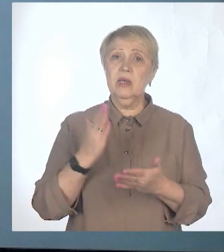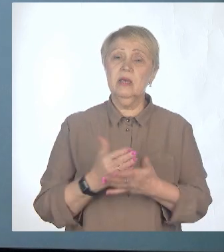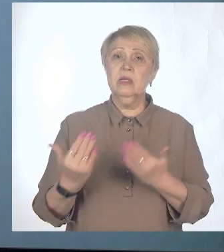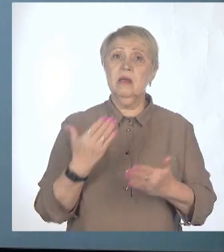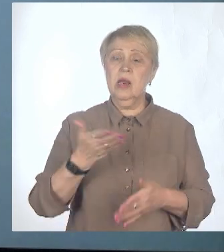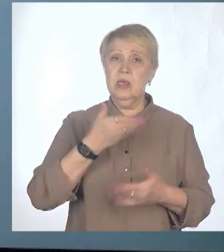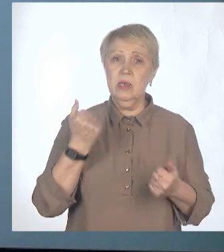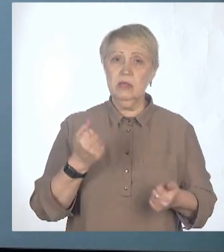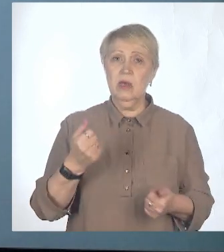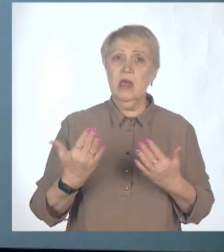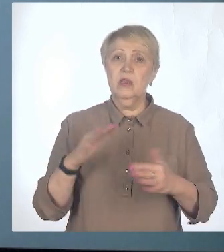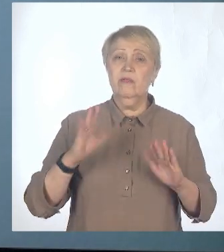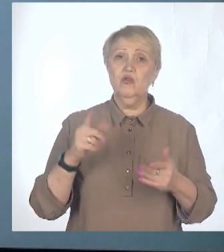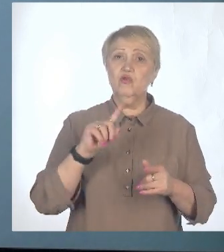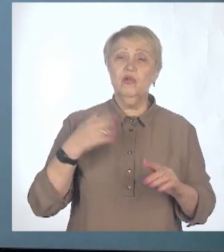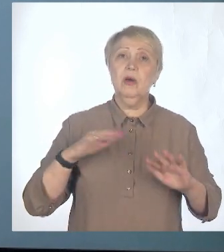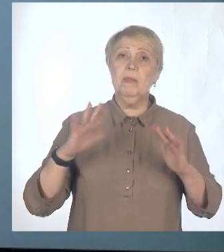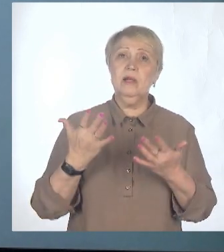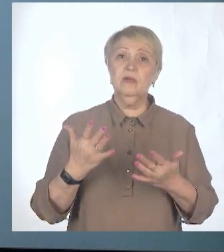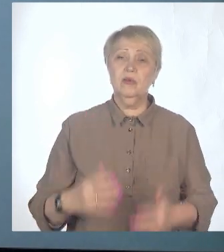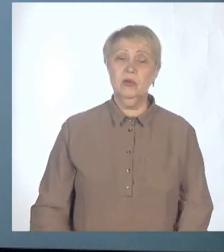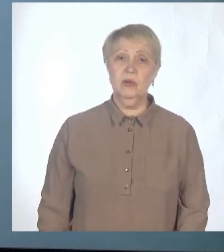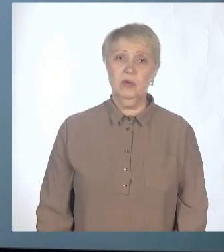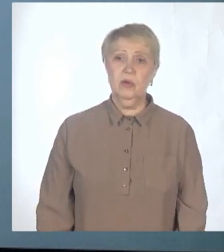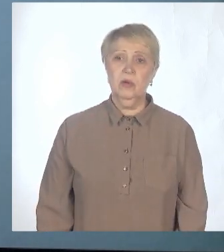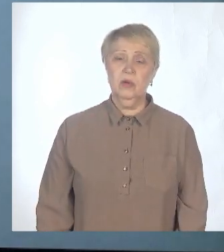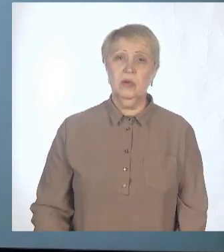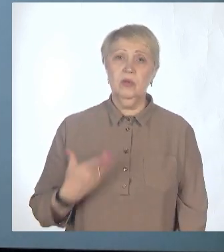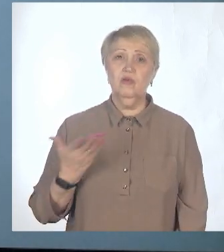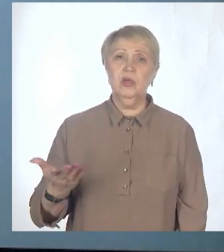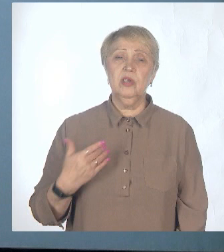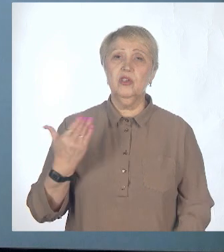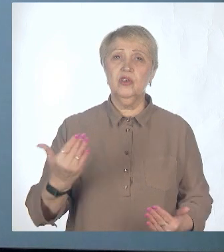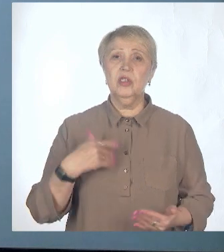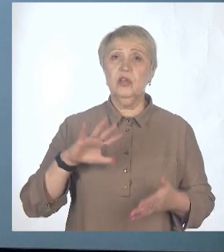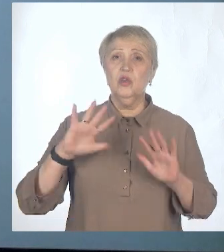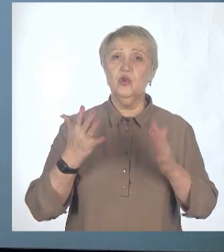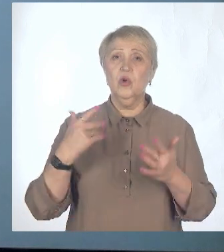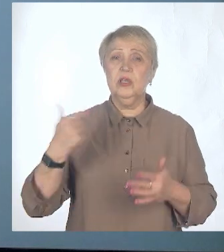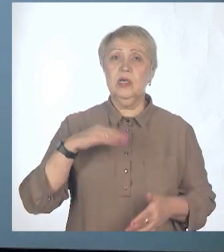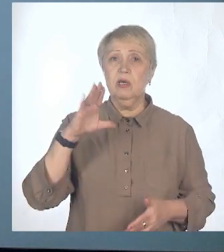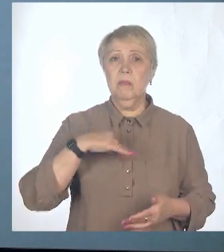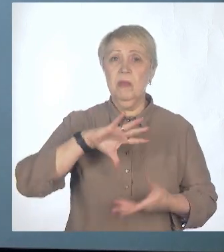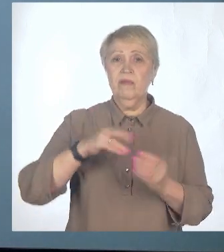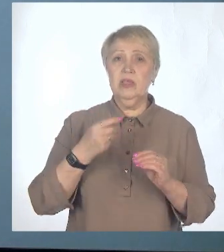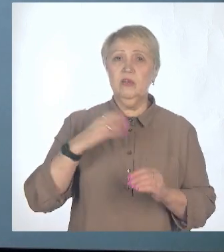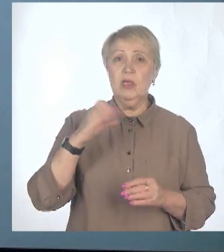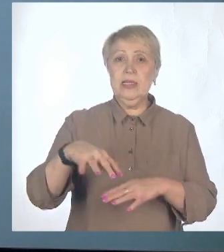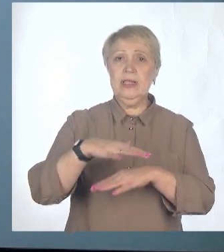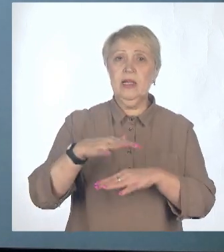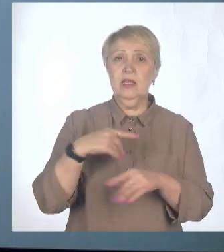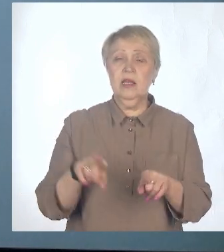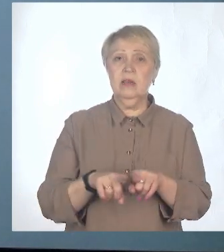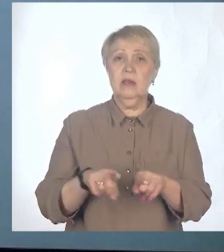вдруг что-то произойдет, быть готовыми, но не вследствие увольнений. Картина по стране синхронно повторяется по всем регионам, и нельзя сказать, что мы на